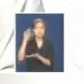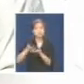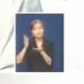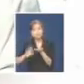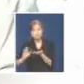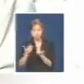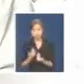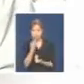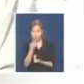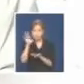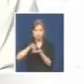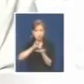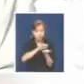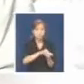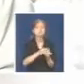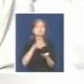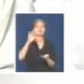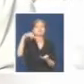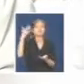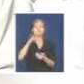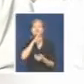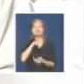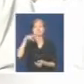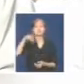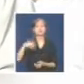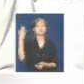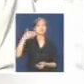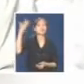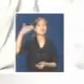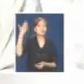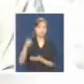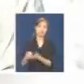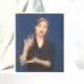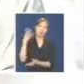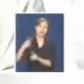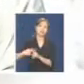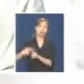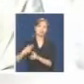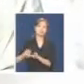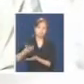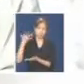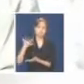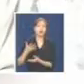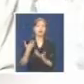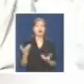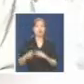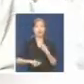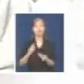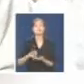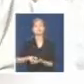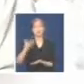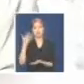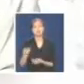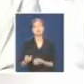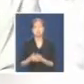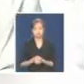เราปฏิเสธไม่ได้ว่าถ้าคุณเป็นเจ้าที่ในที่โรงเรียนมันต้องในวันนี้มีๆสามารถจะขายแพง